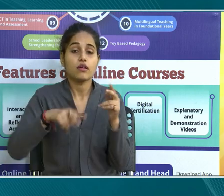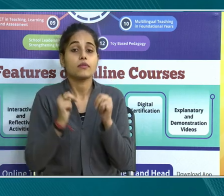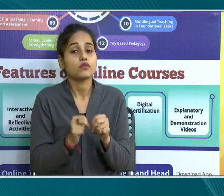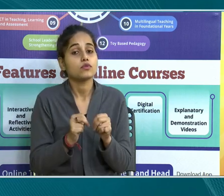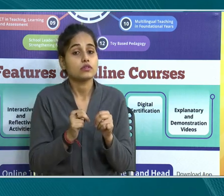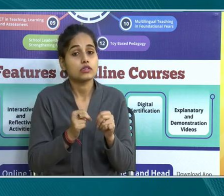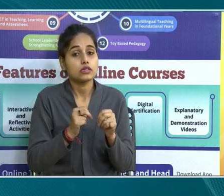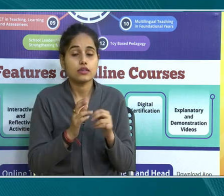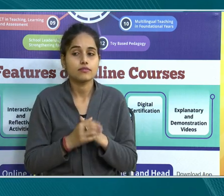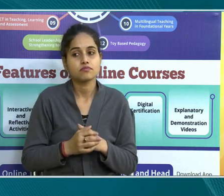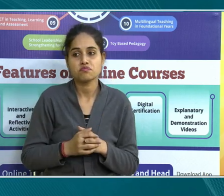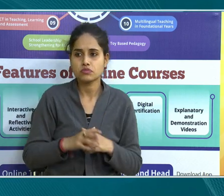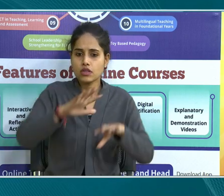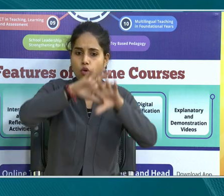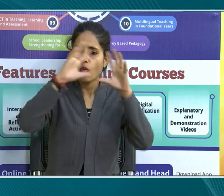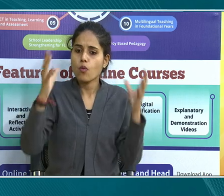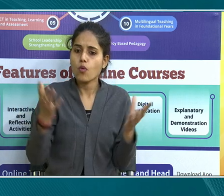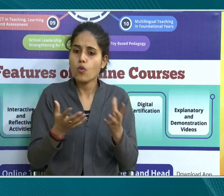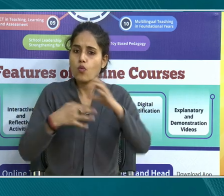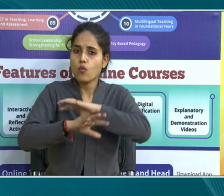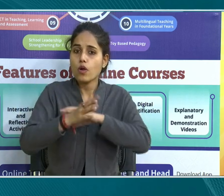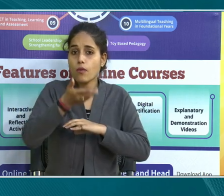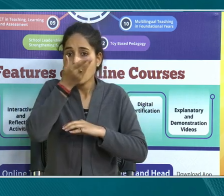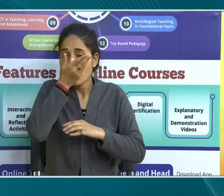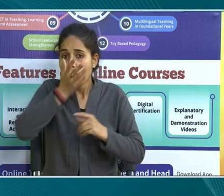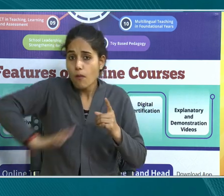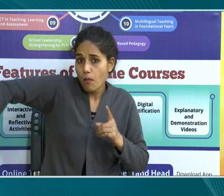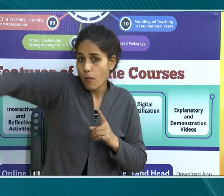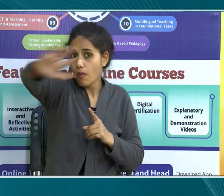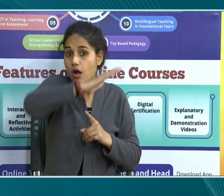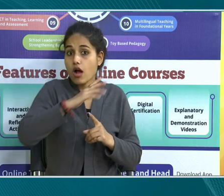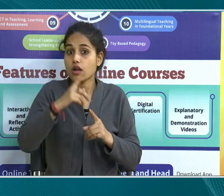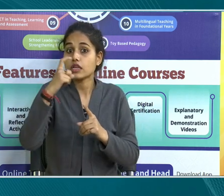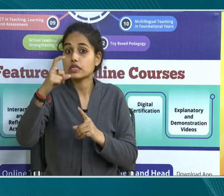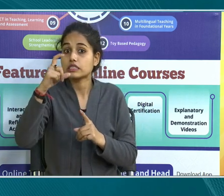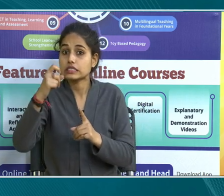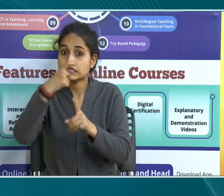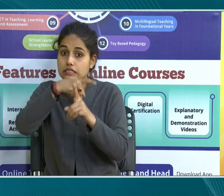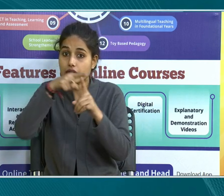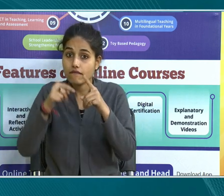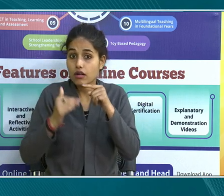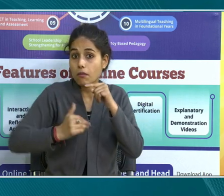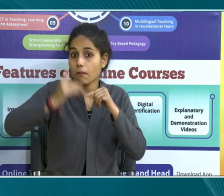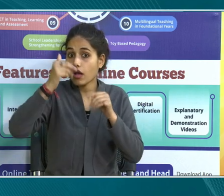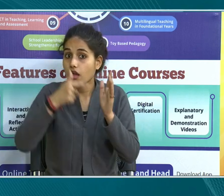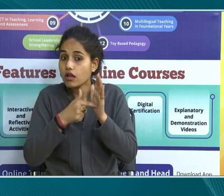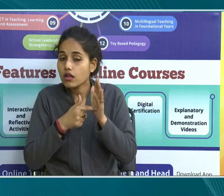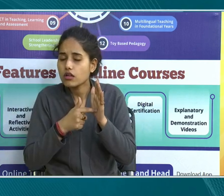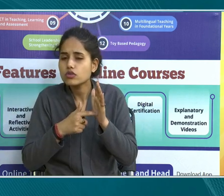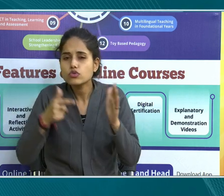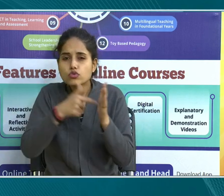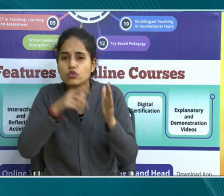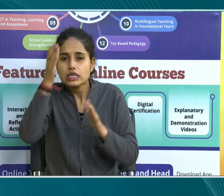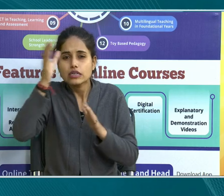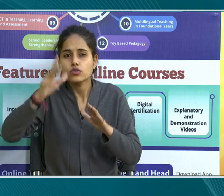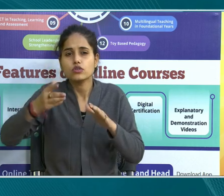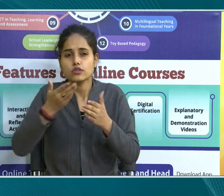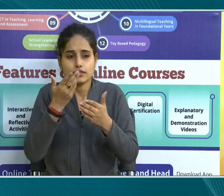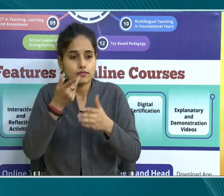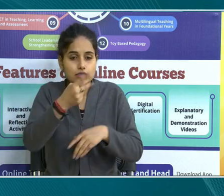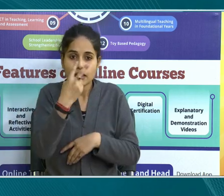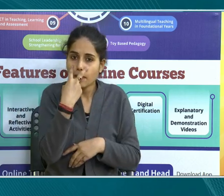जब हम बात कर रहे हैं कि प्रिथवी पर पानी है और 70% पानी है यह कंसेप्ट हम अपने वीजुली इंपेड बच्चों को कैसे सकते हैं